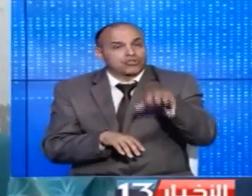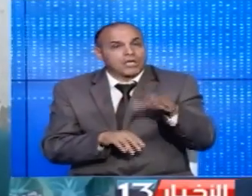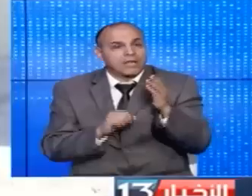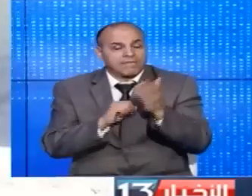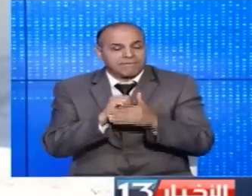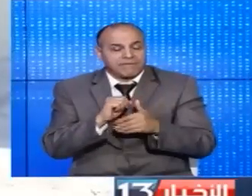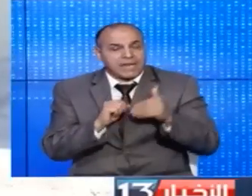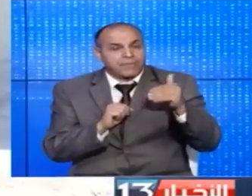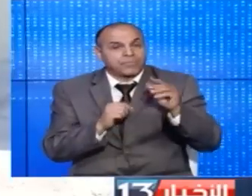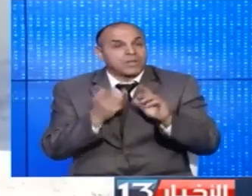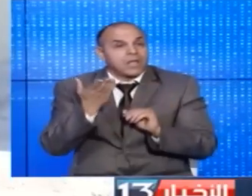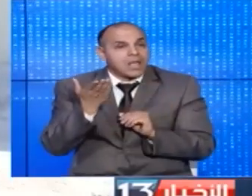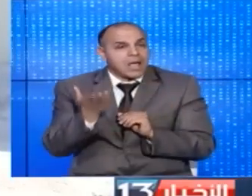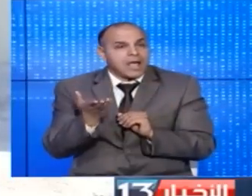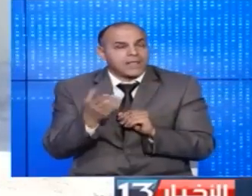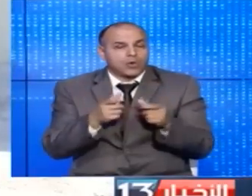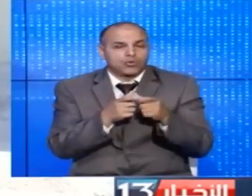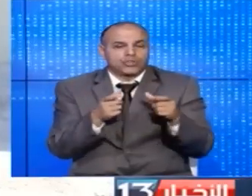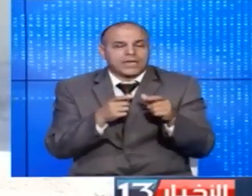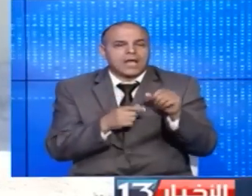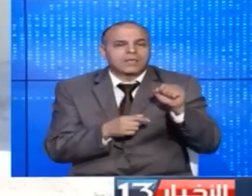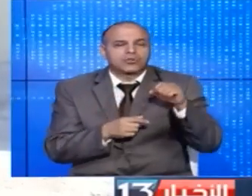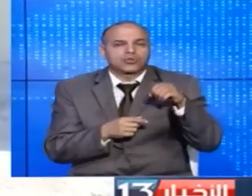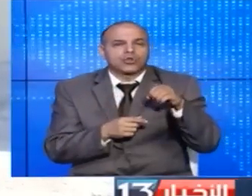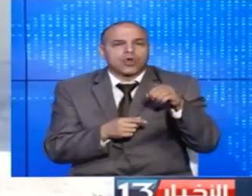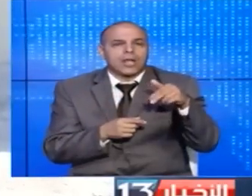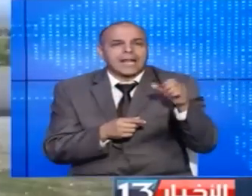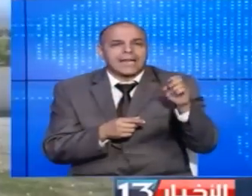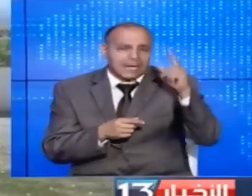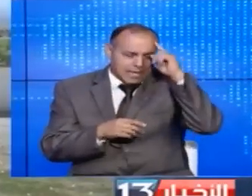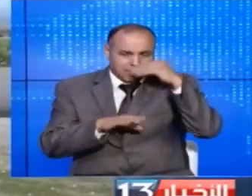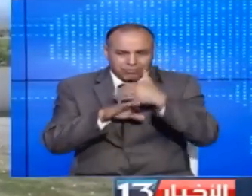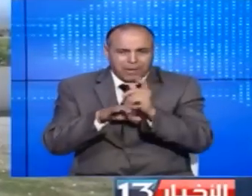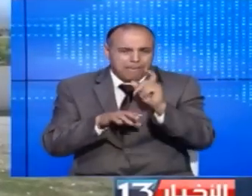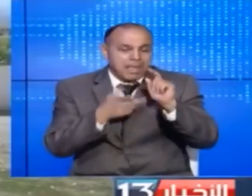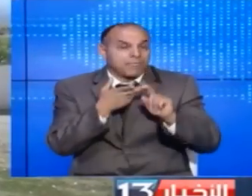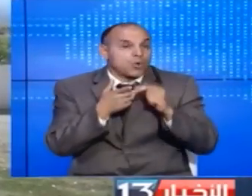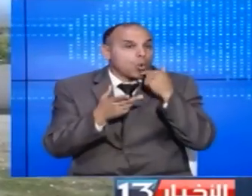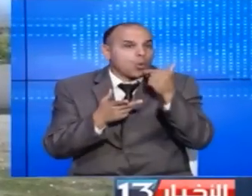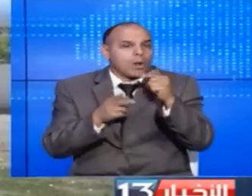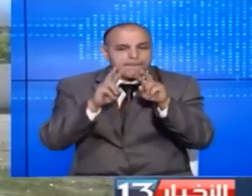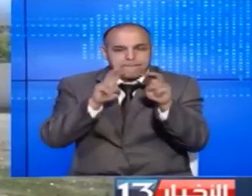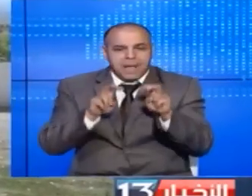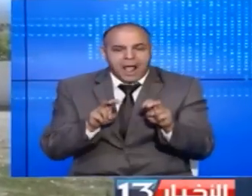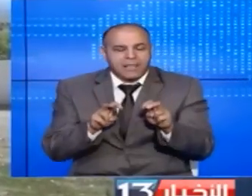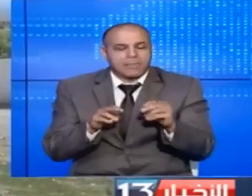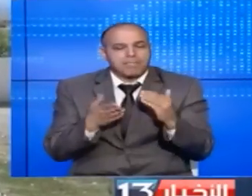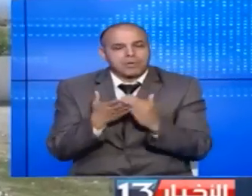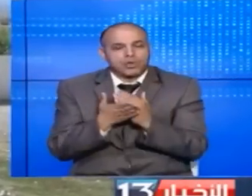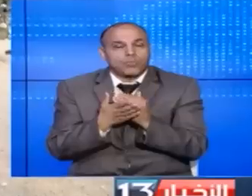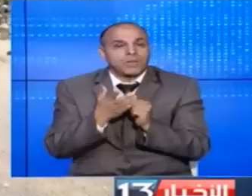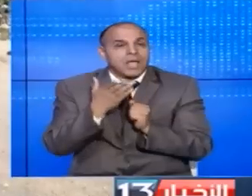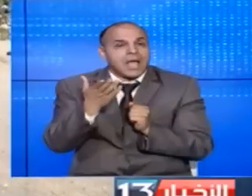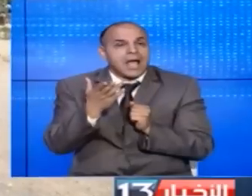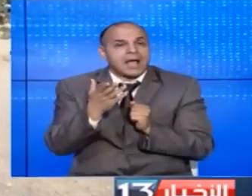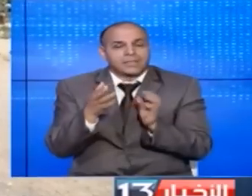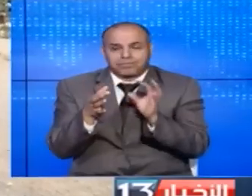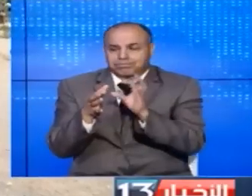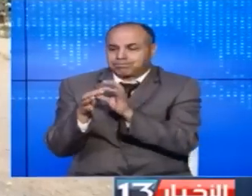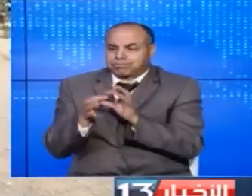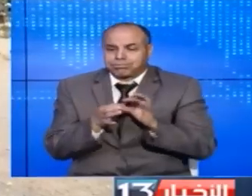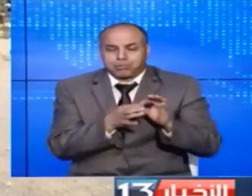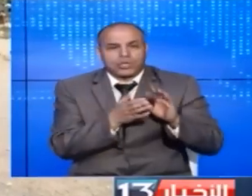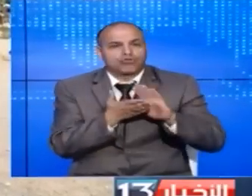للتنمية الفلاحية والشركة الوطنية لاستغلال وتوزيع المياه في دراسة مشروع لربط عدد